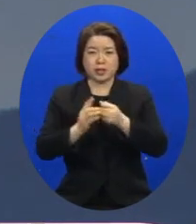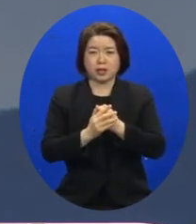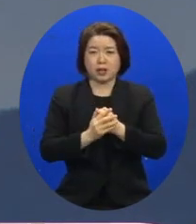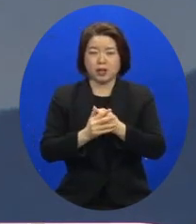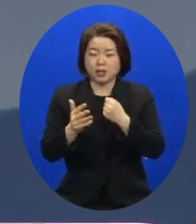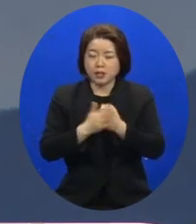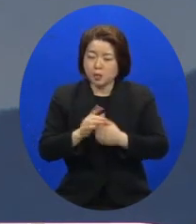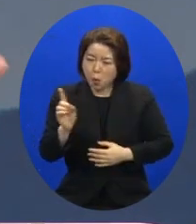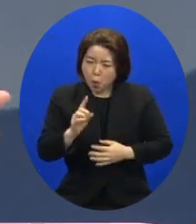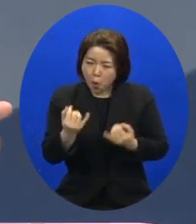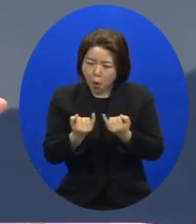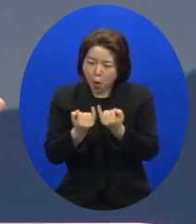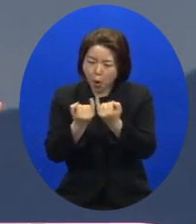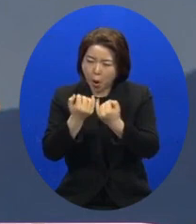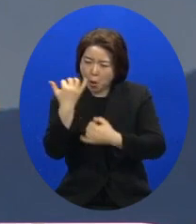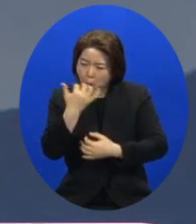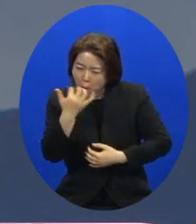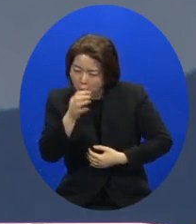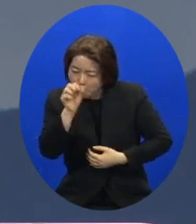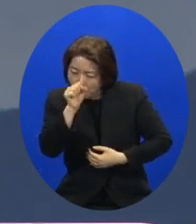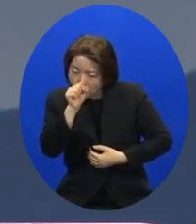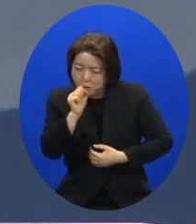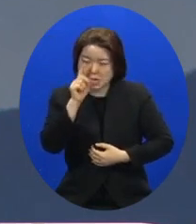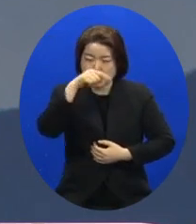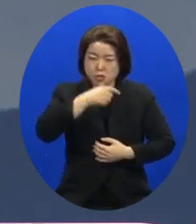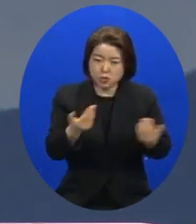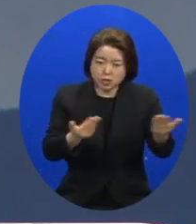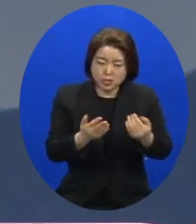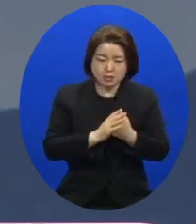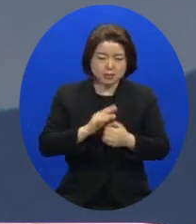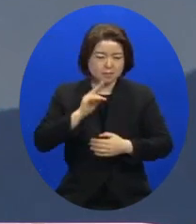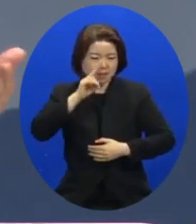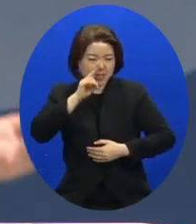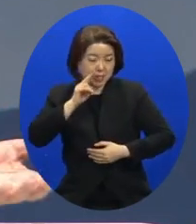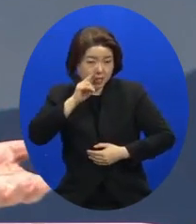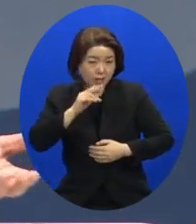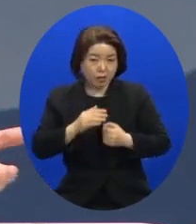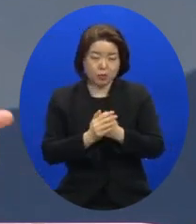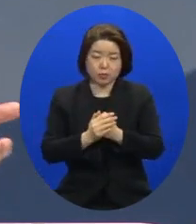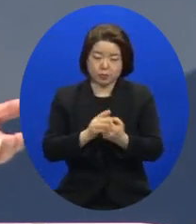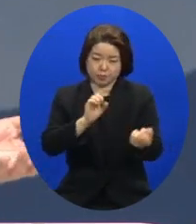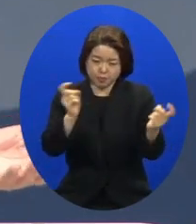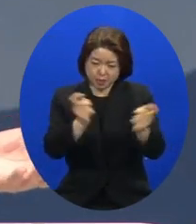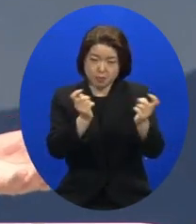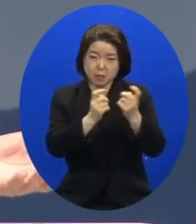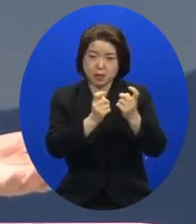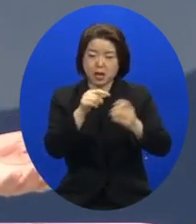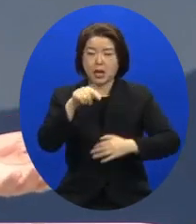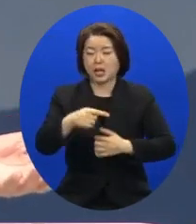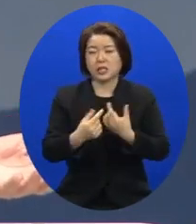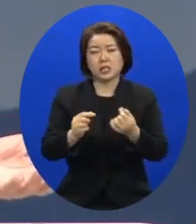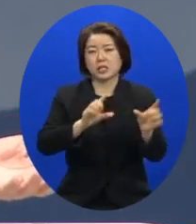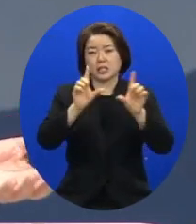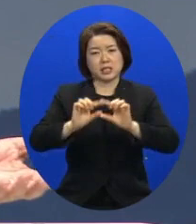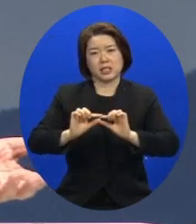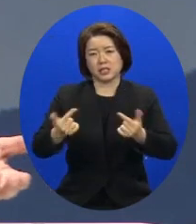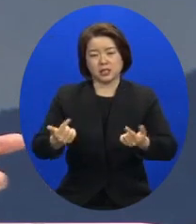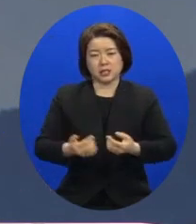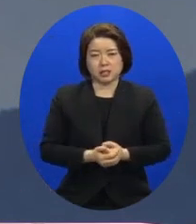어떻게 호색하고 더러운 일하고 시기 질투하고 서로 다투고 그렇게 살겠습니까?